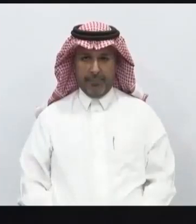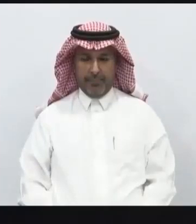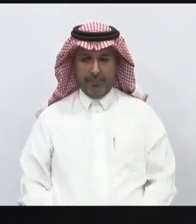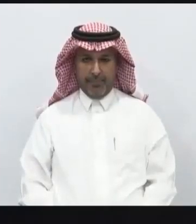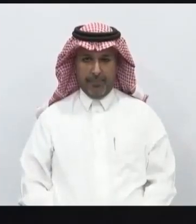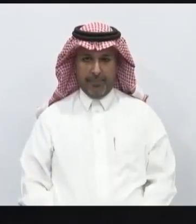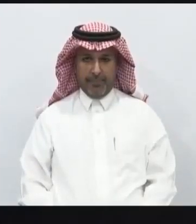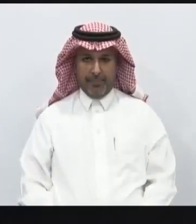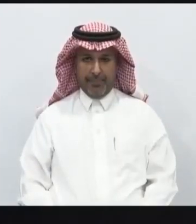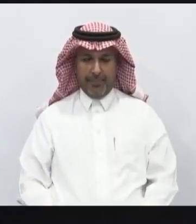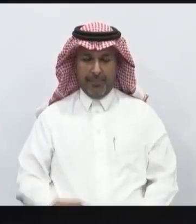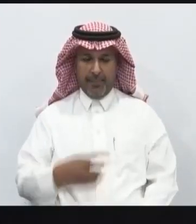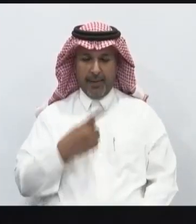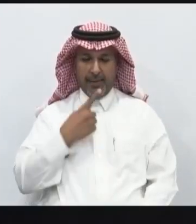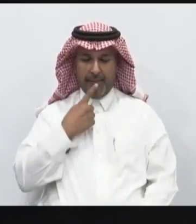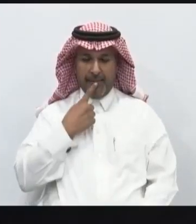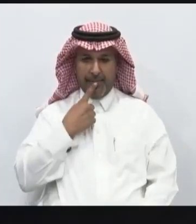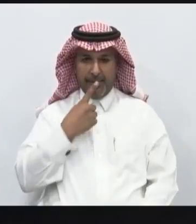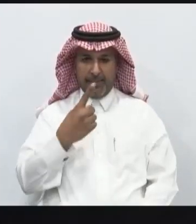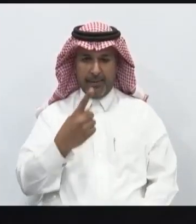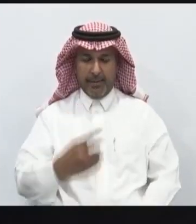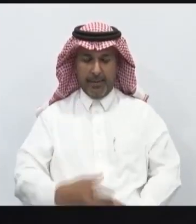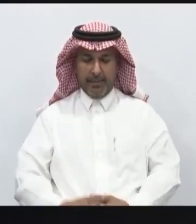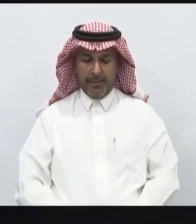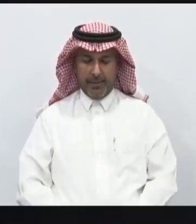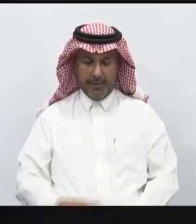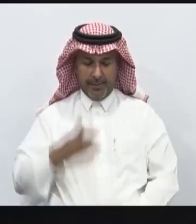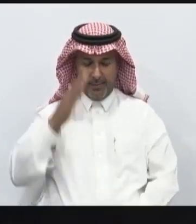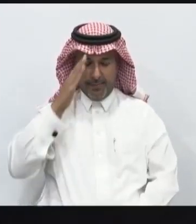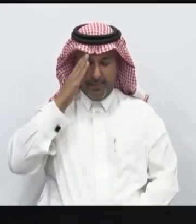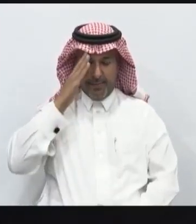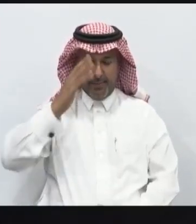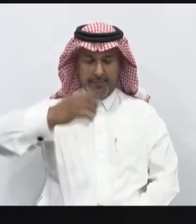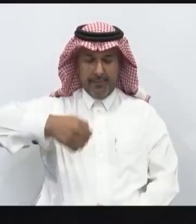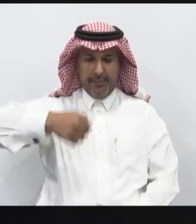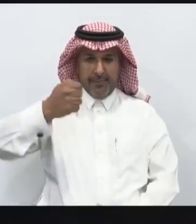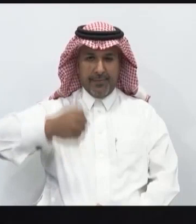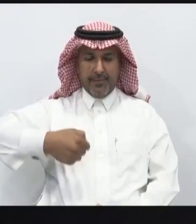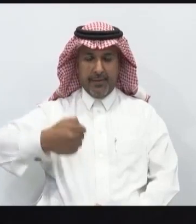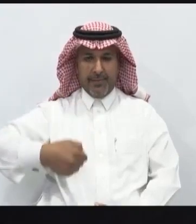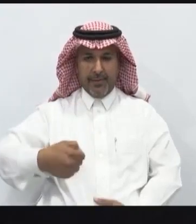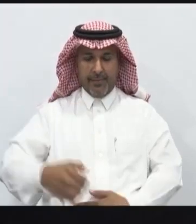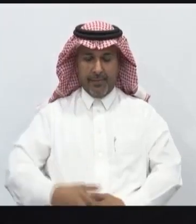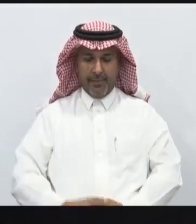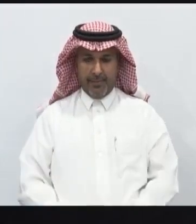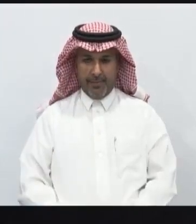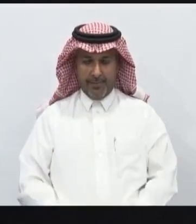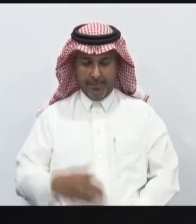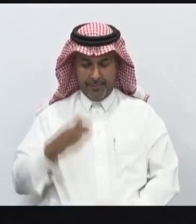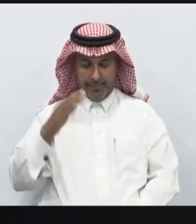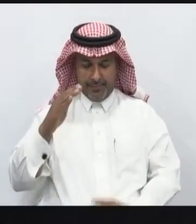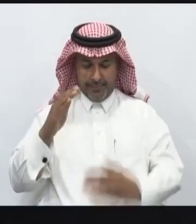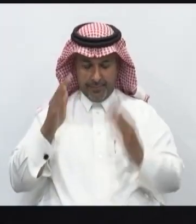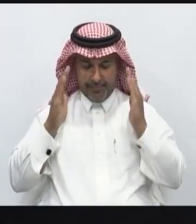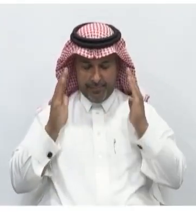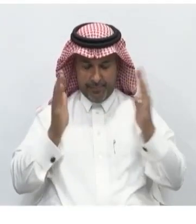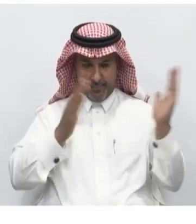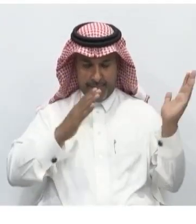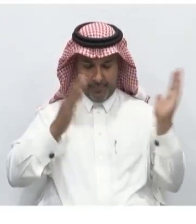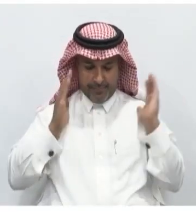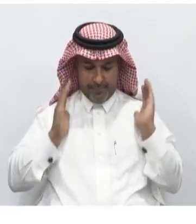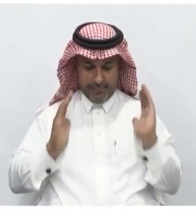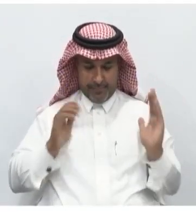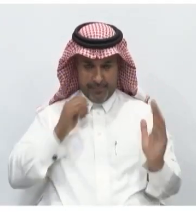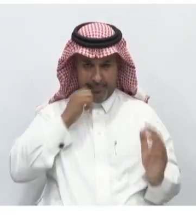بسم الله الرحمن الرحيم السلام عليكم ورحمة الله وبركاته أهلاً وسهلاً بكم في درس جديد من دروس كيمياء اثنين. بإذن الله